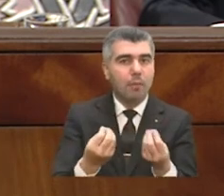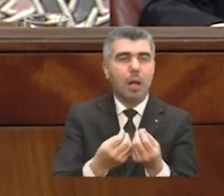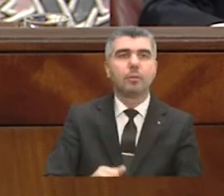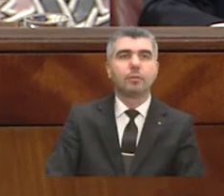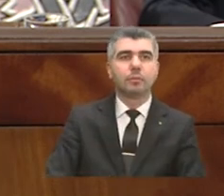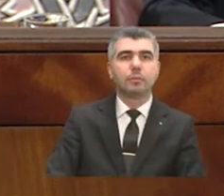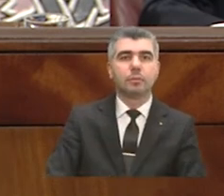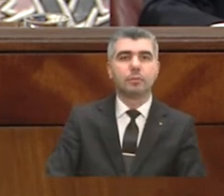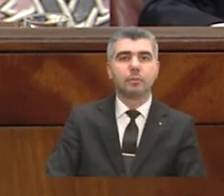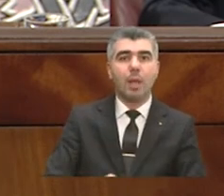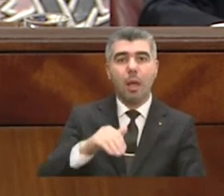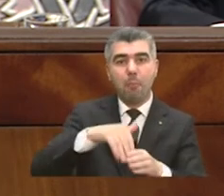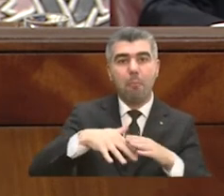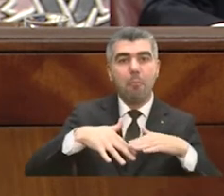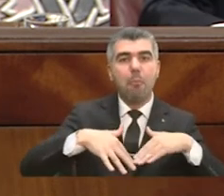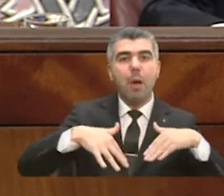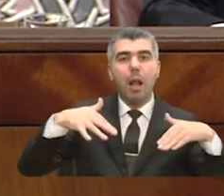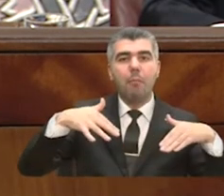l'esprit